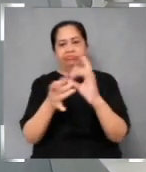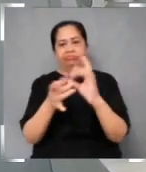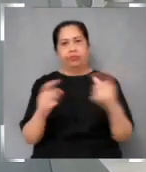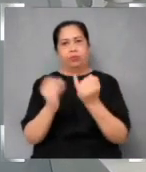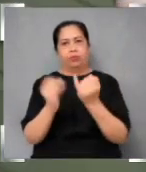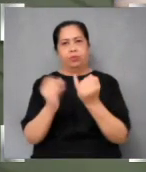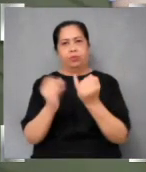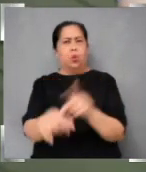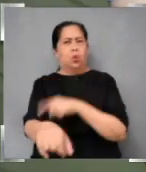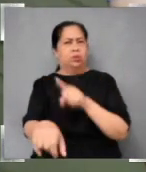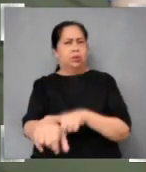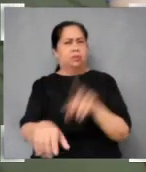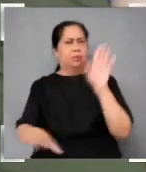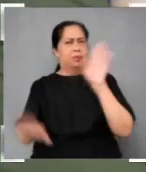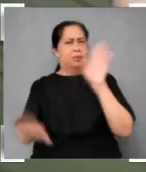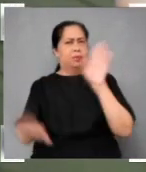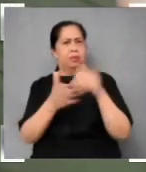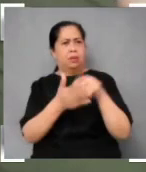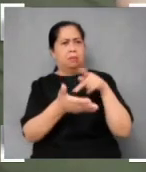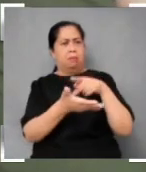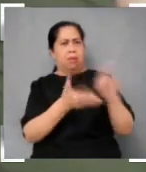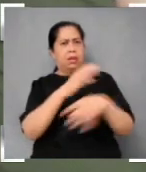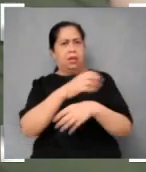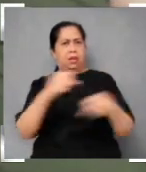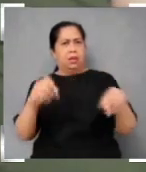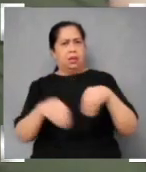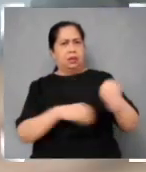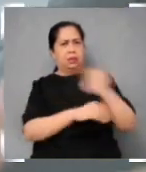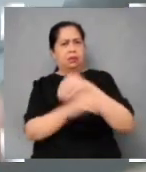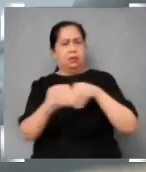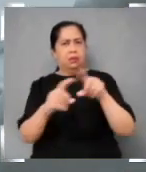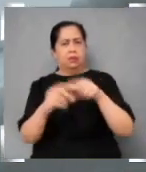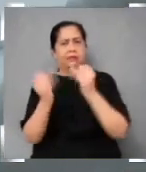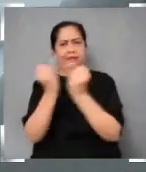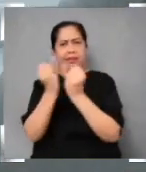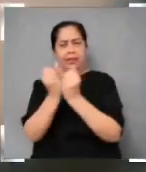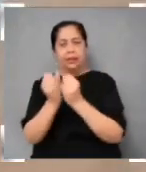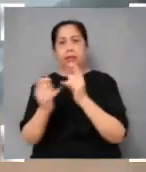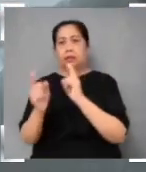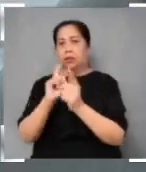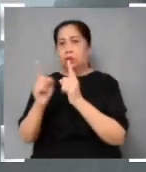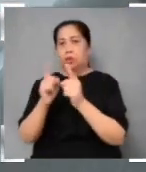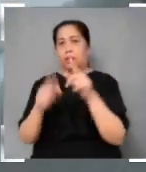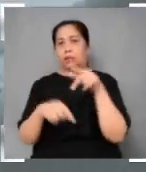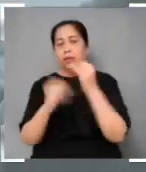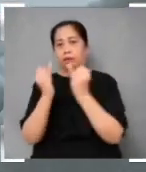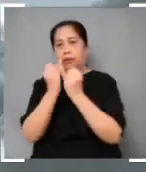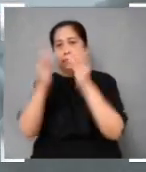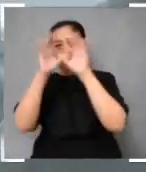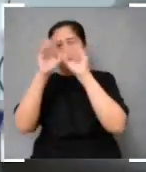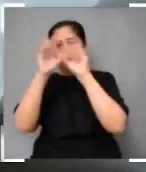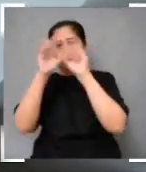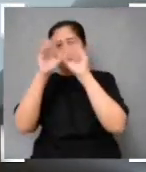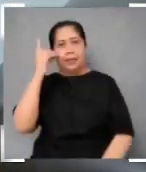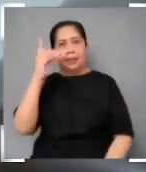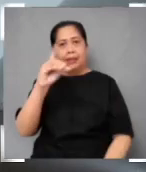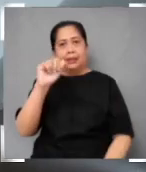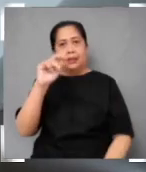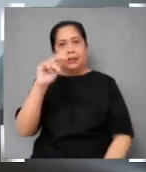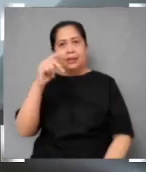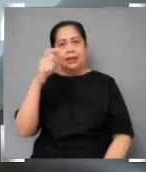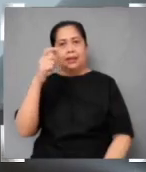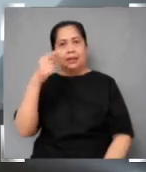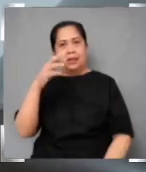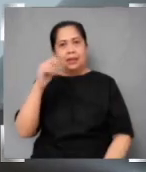ang reimbursement ng mga ospital sa PhilHealth. Kinausap na raw ni PhilHealth President Dante Giran ang mga ospital sa Iloilo. Ayon